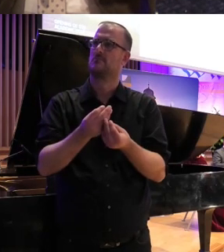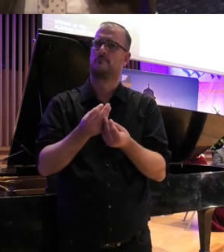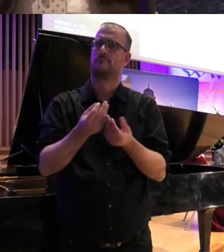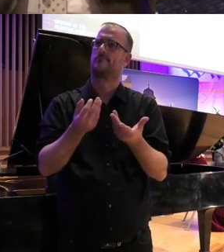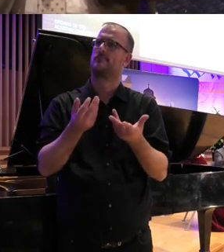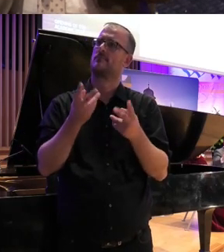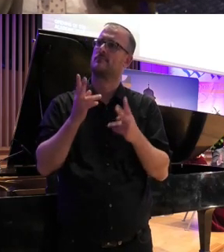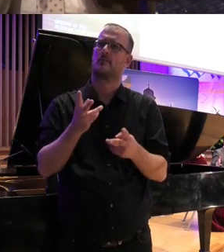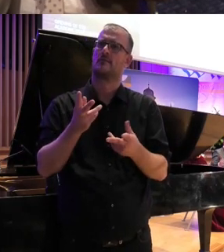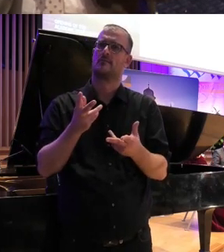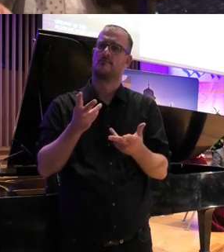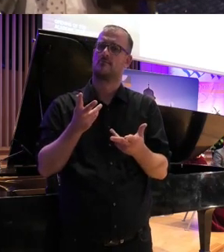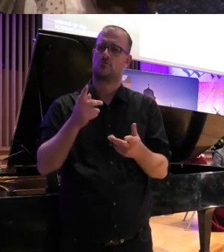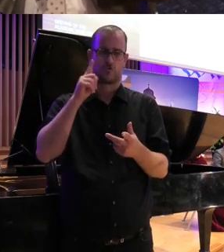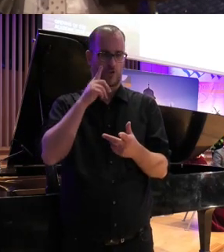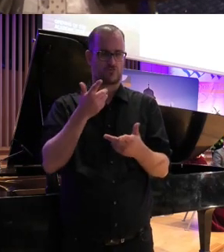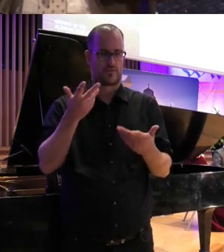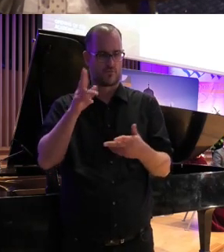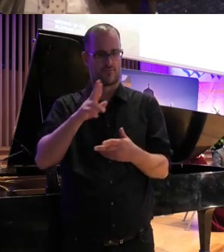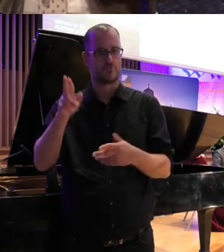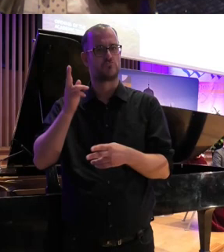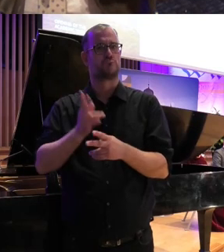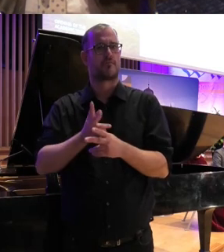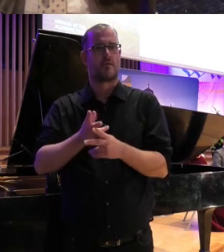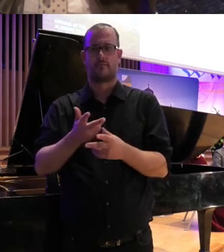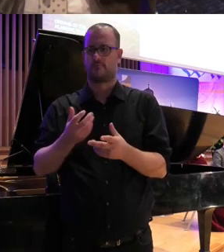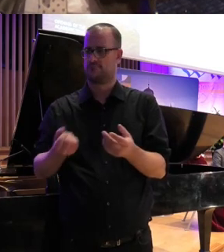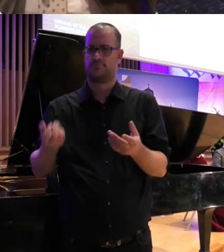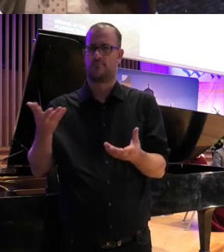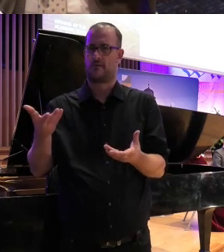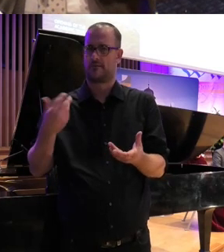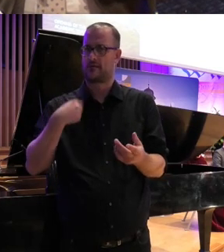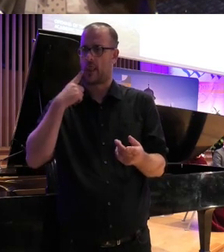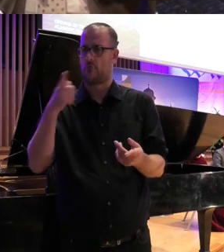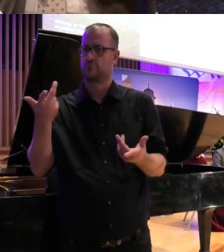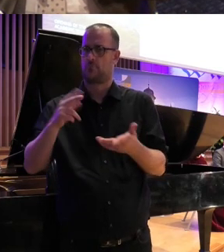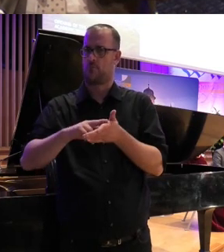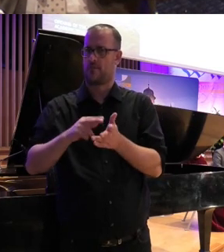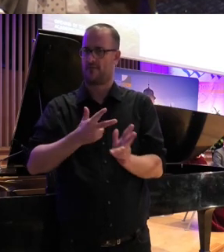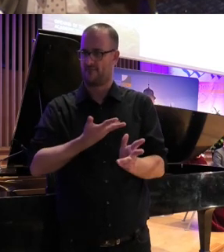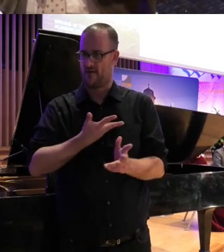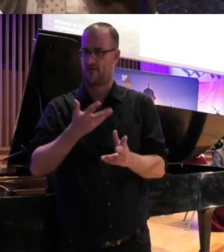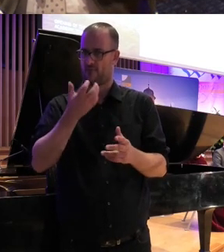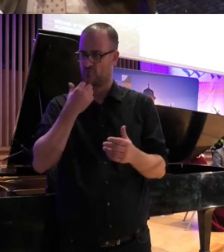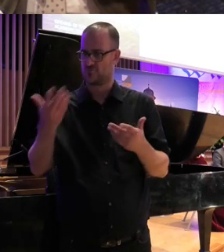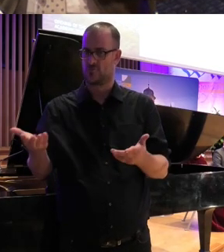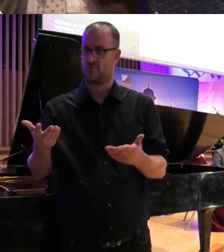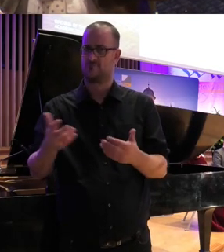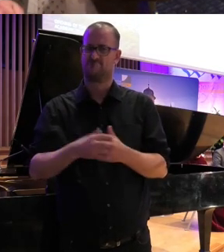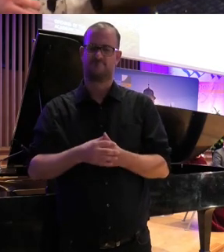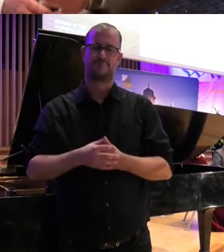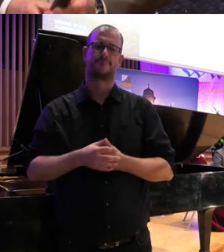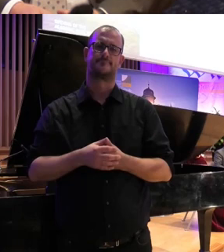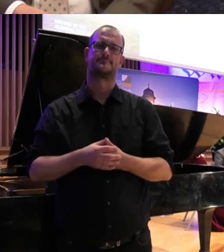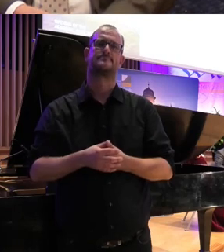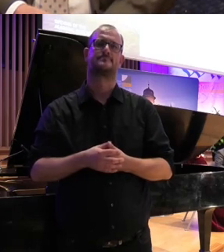einen gesamten Kahlschlag, sage ich mal, in der deutschen Universitätslandschaft hervorrufen, von dem ich nicht glaube, dass das politisch wirklich gewollt ist und vielleicht auch für das Land nicht gut ist.